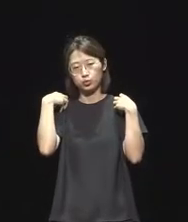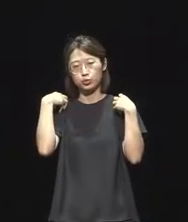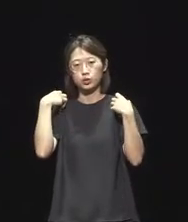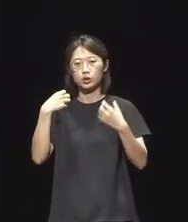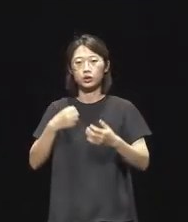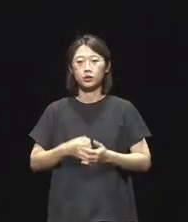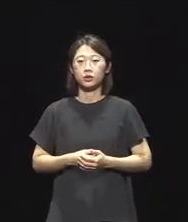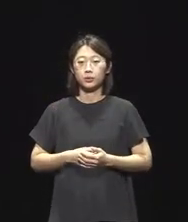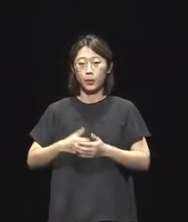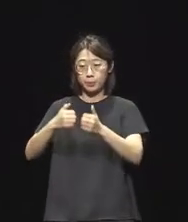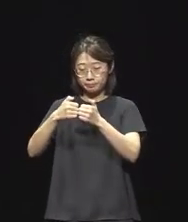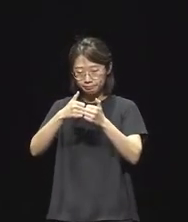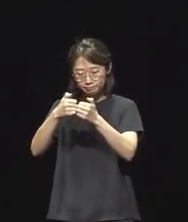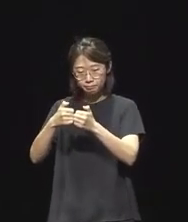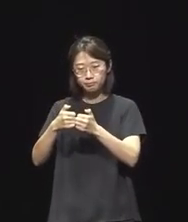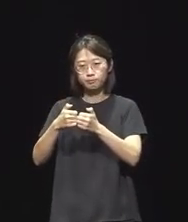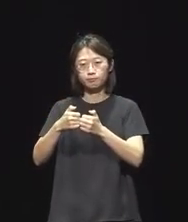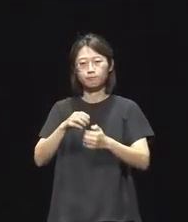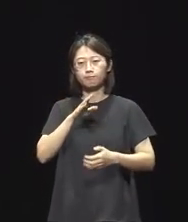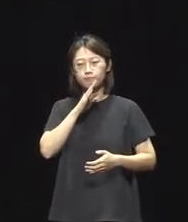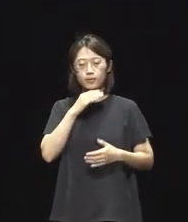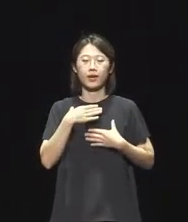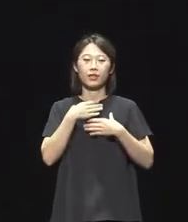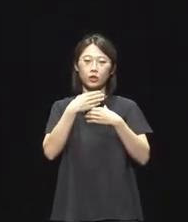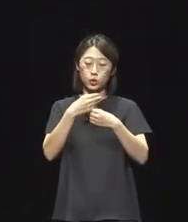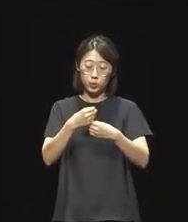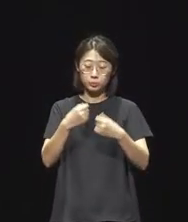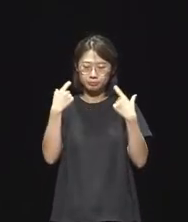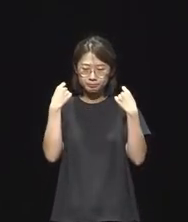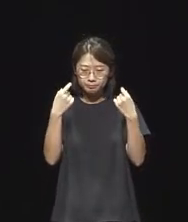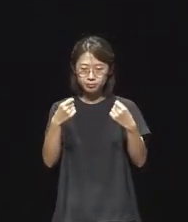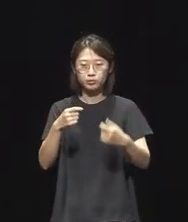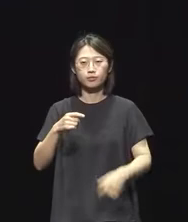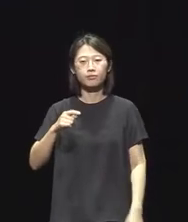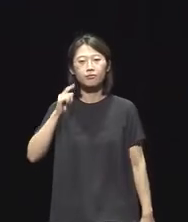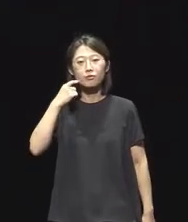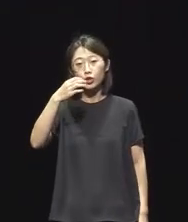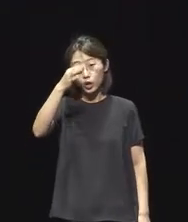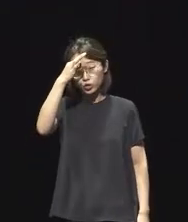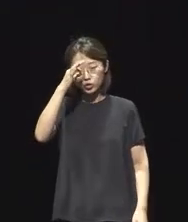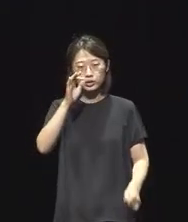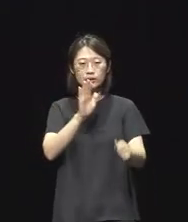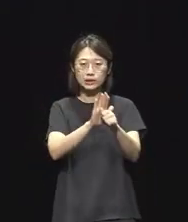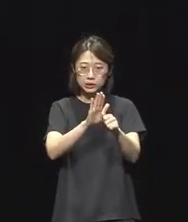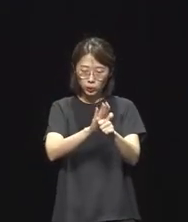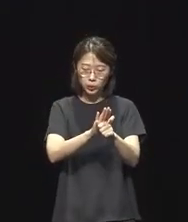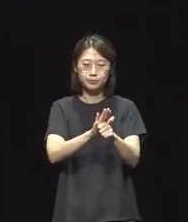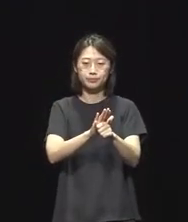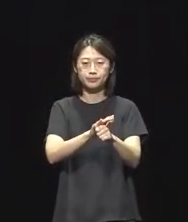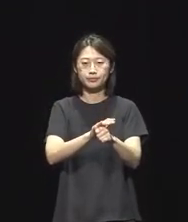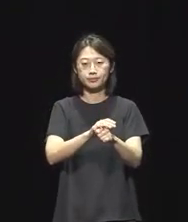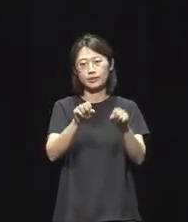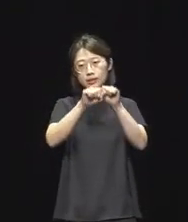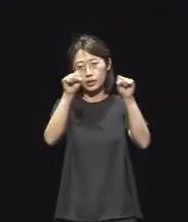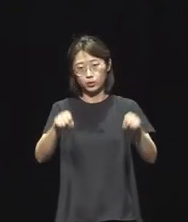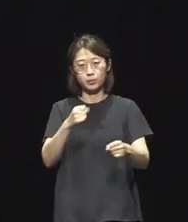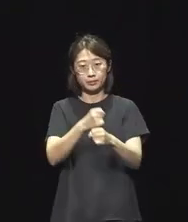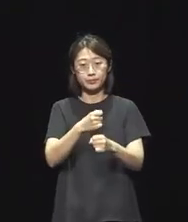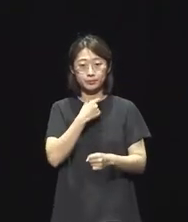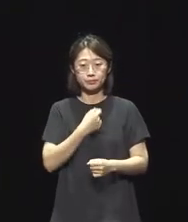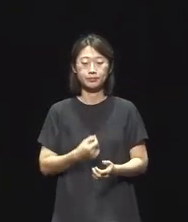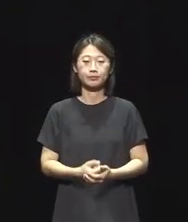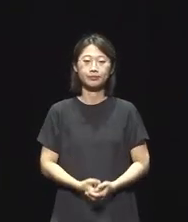유지해서 더욱 안정적인 예술지원 시스템으로 만들어 나가고자 하였습니다